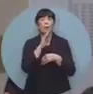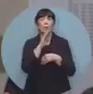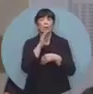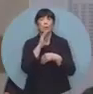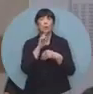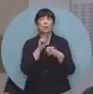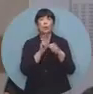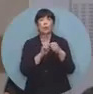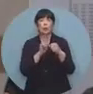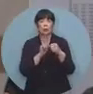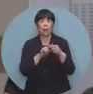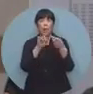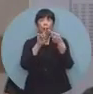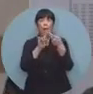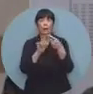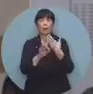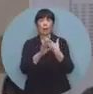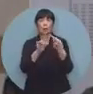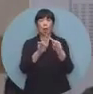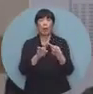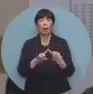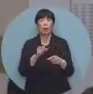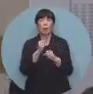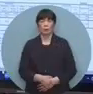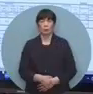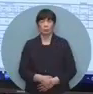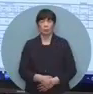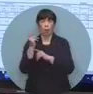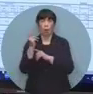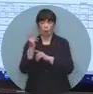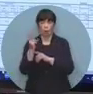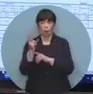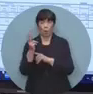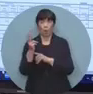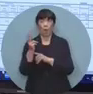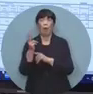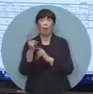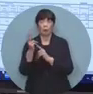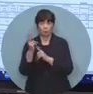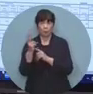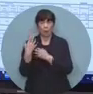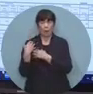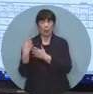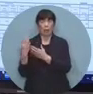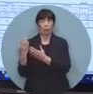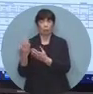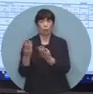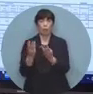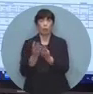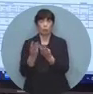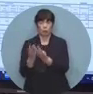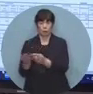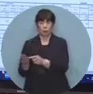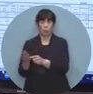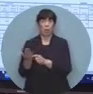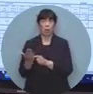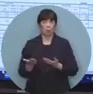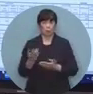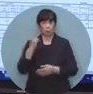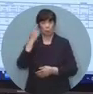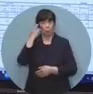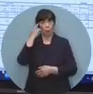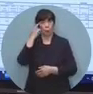なケースに沿ってえ作成されてるということです東京都は下受けというかその委託してこの数値全部出させてると思うんですけど